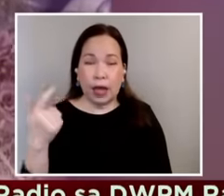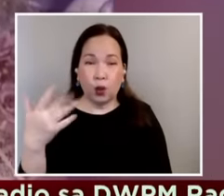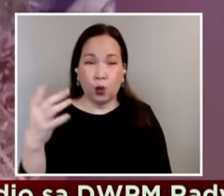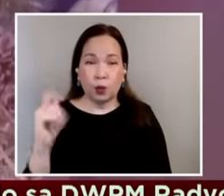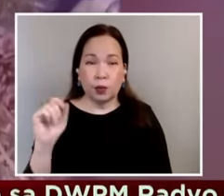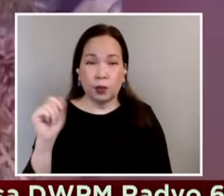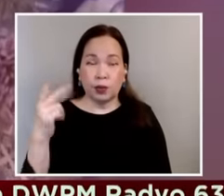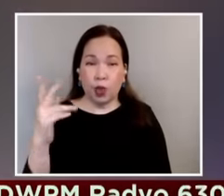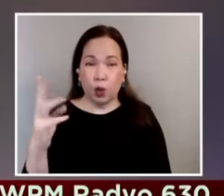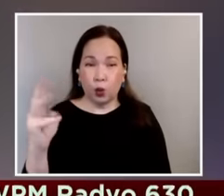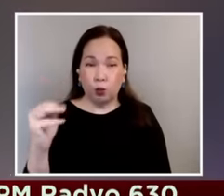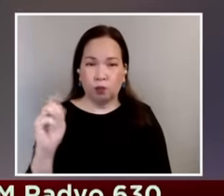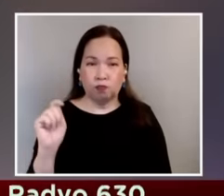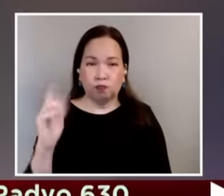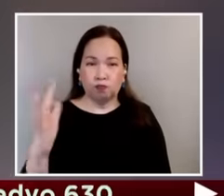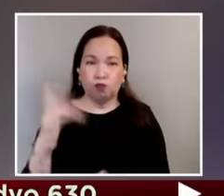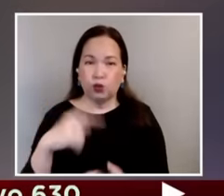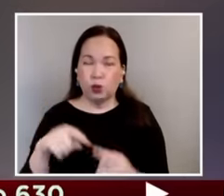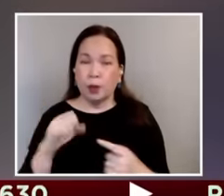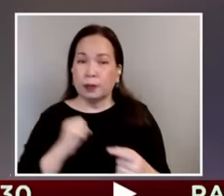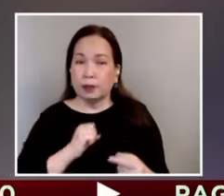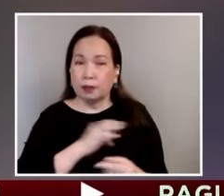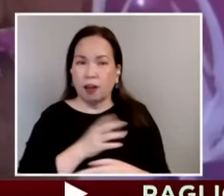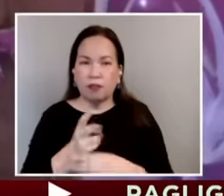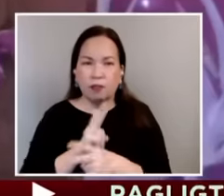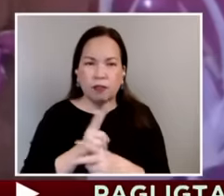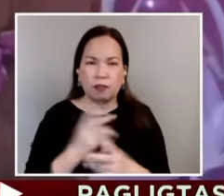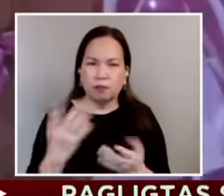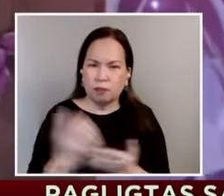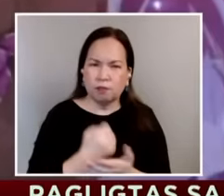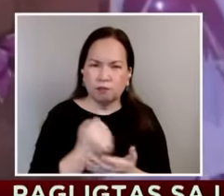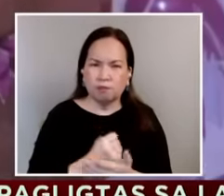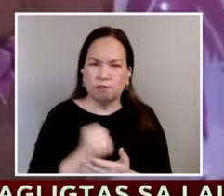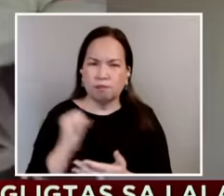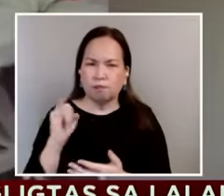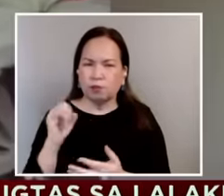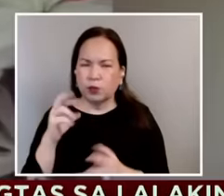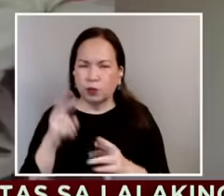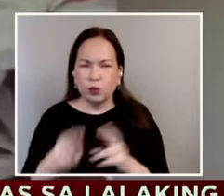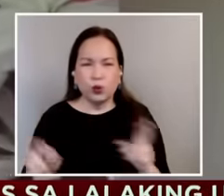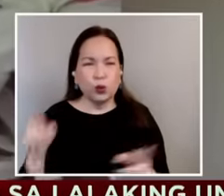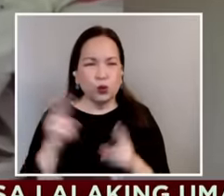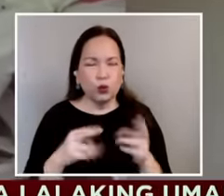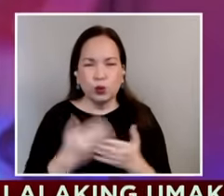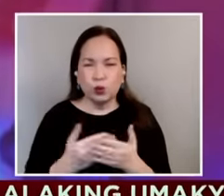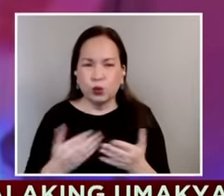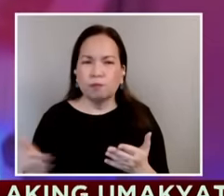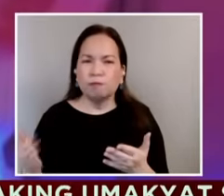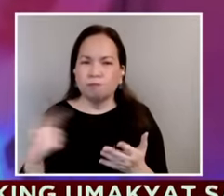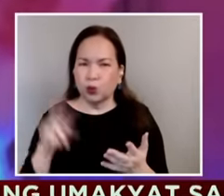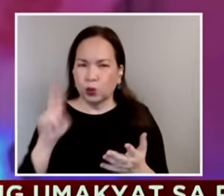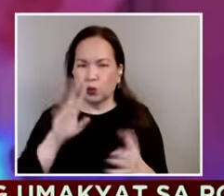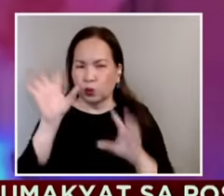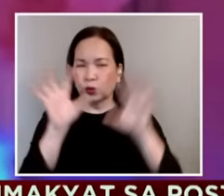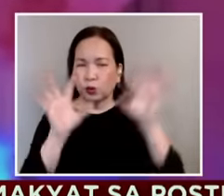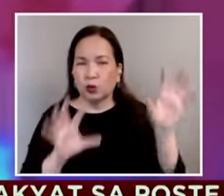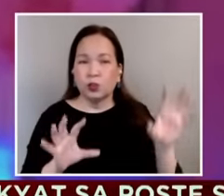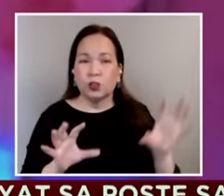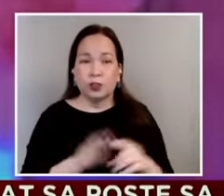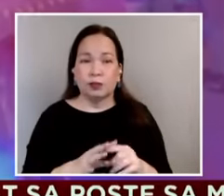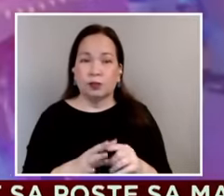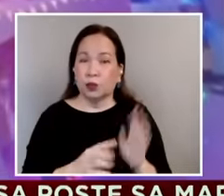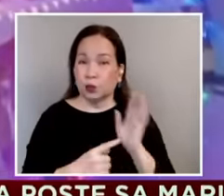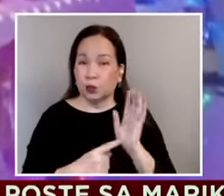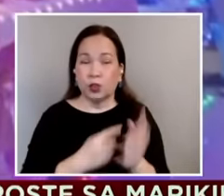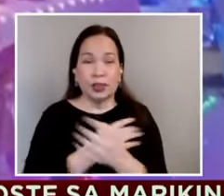at hiniram na stuffed toy at mga naipong indigenous materials ang ginamit para sa dekorasyon. Bida ang mga teddy bears sa